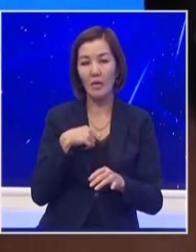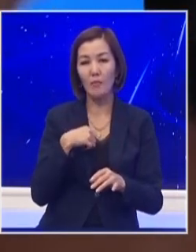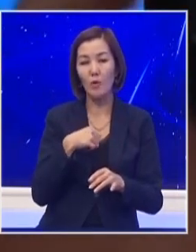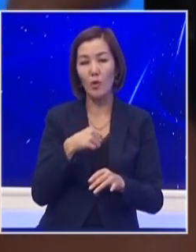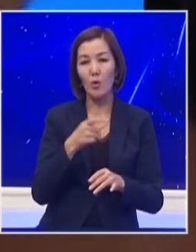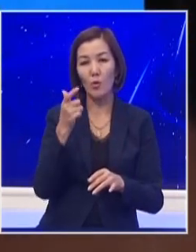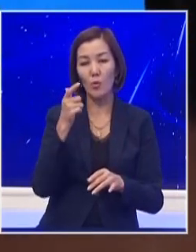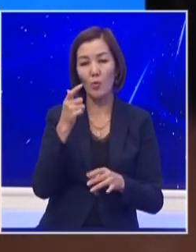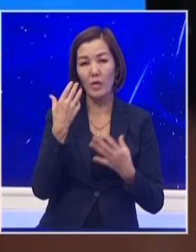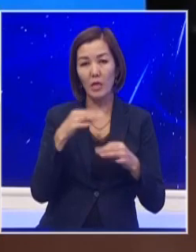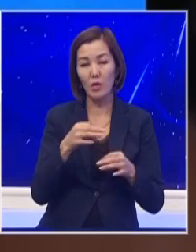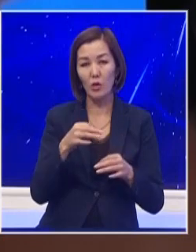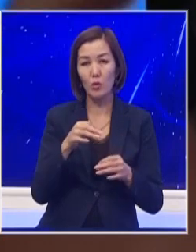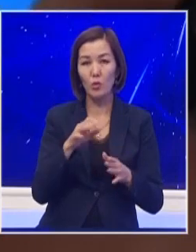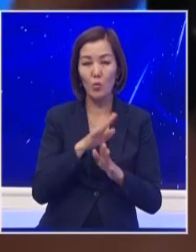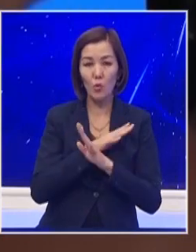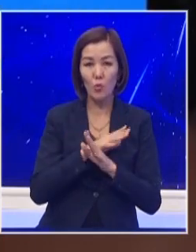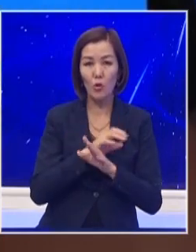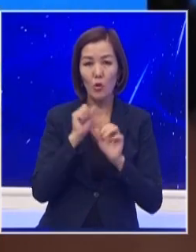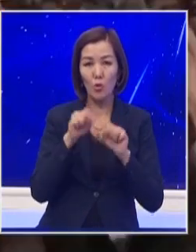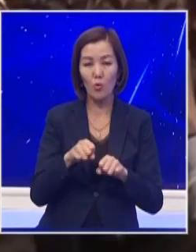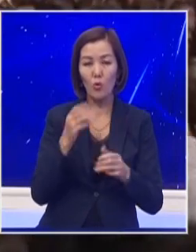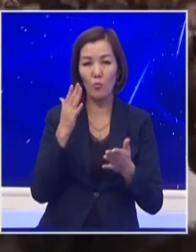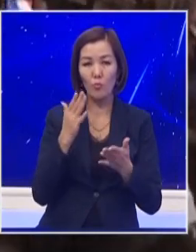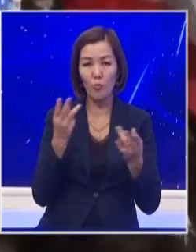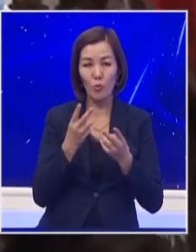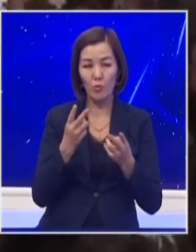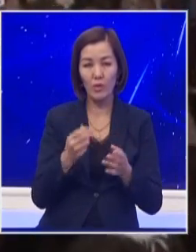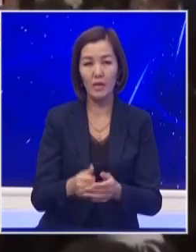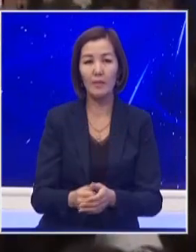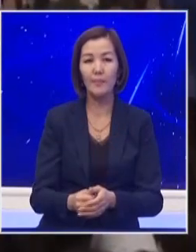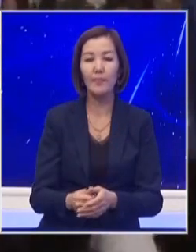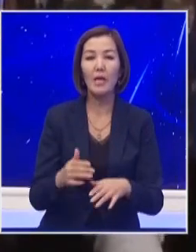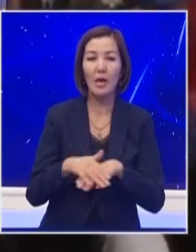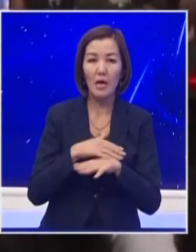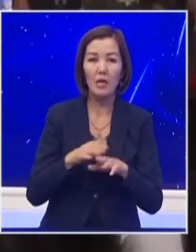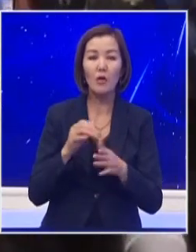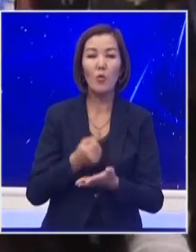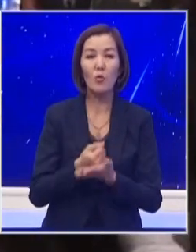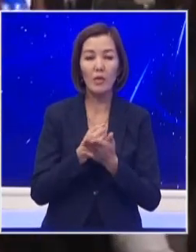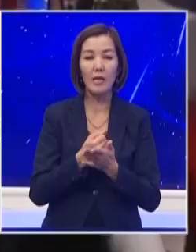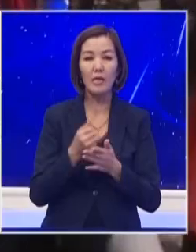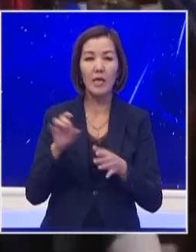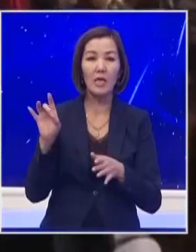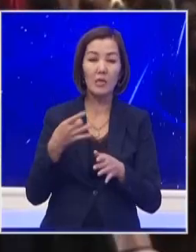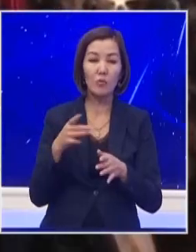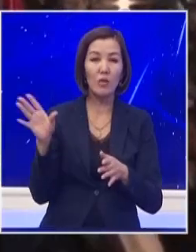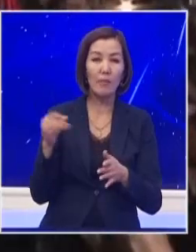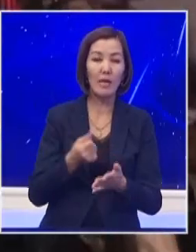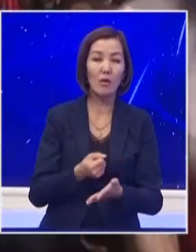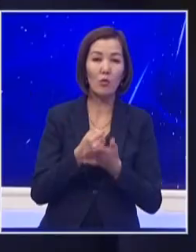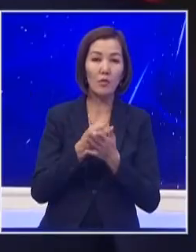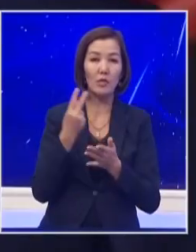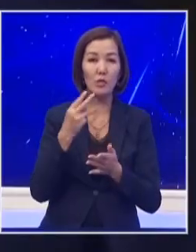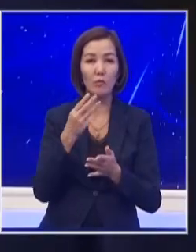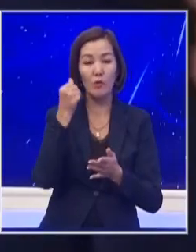болу керек. Отандастары да осы көзқарасты қолдайтын сияқты. Егер республика мұндай қадамды қолдайтын болса, онда 2023